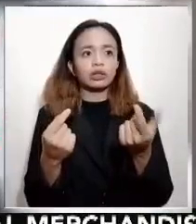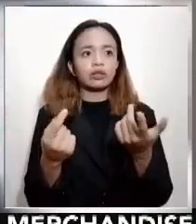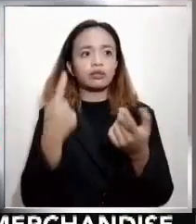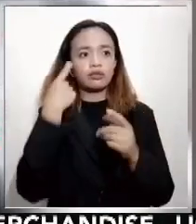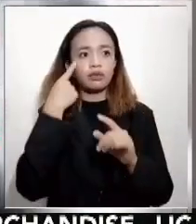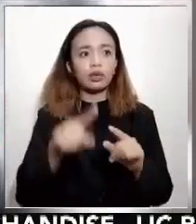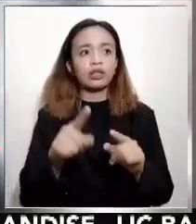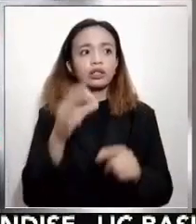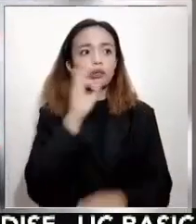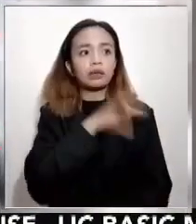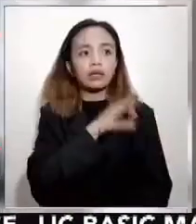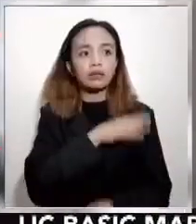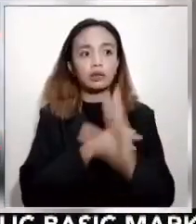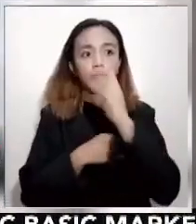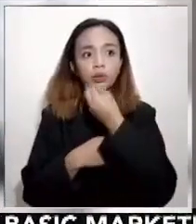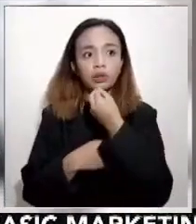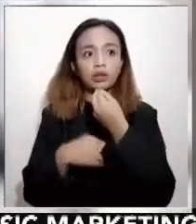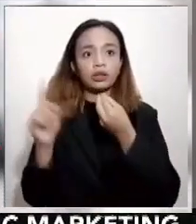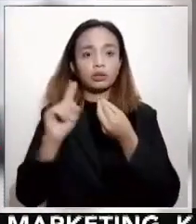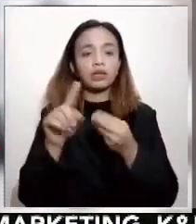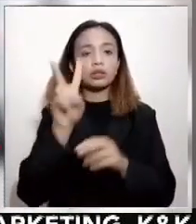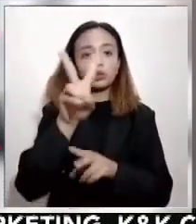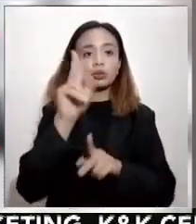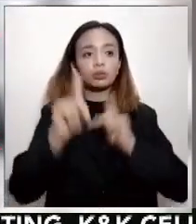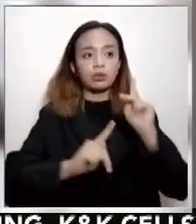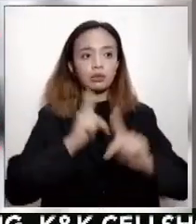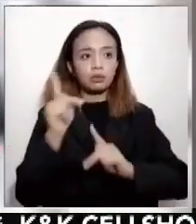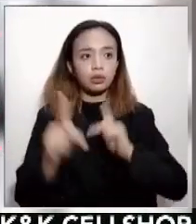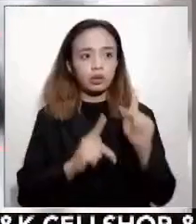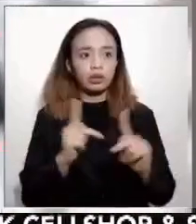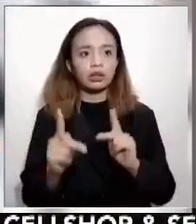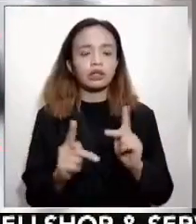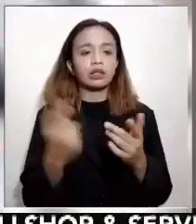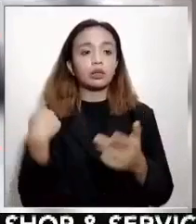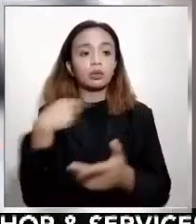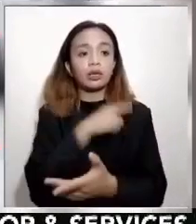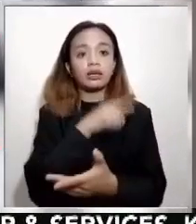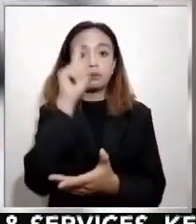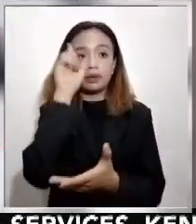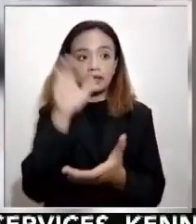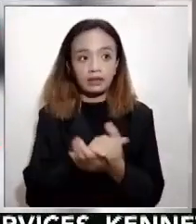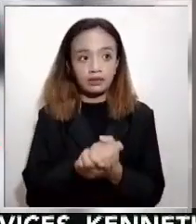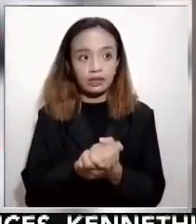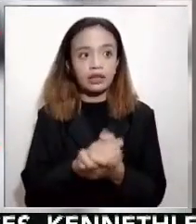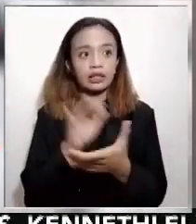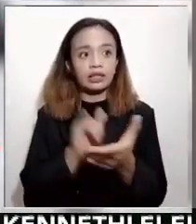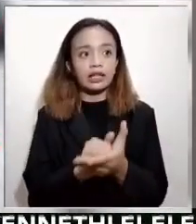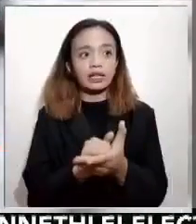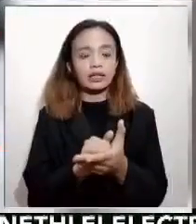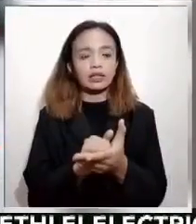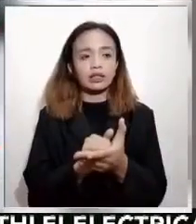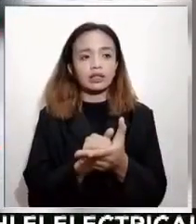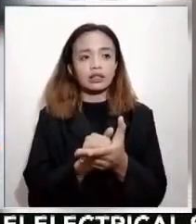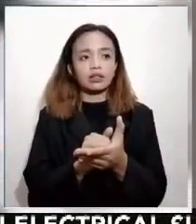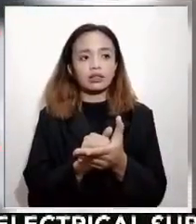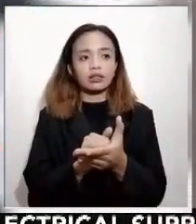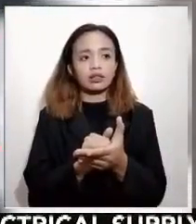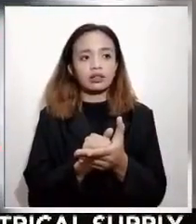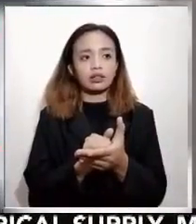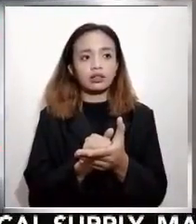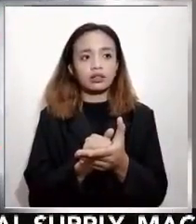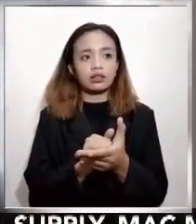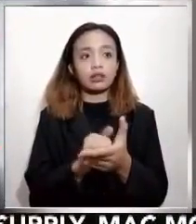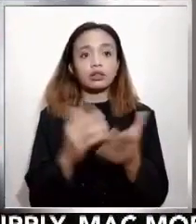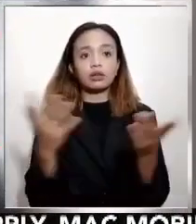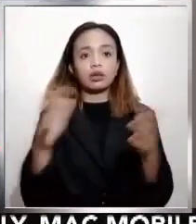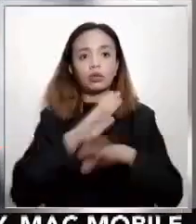benefits of our two peoples. We do believe that our cooperation in oil and